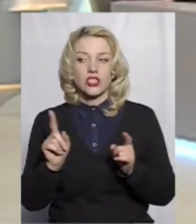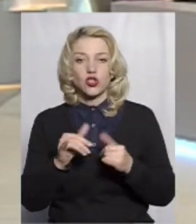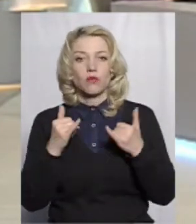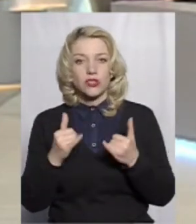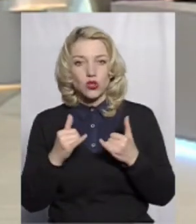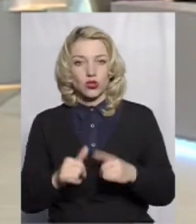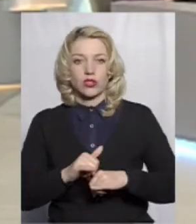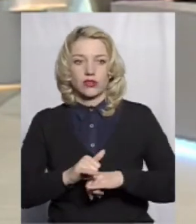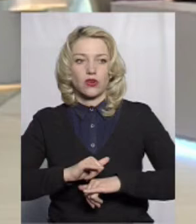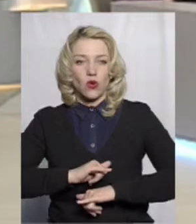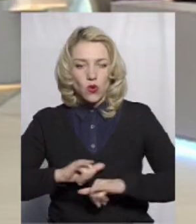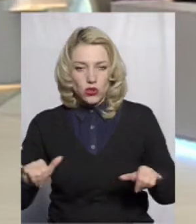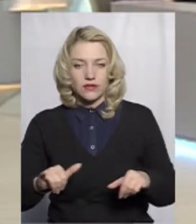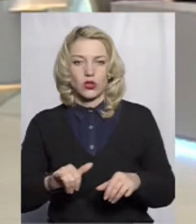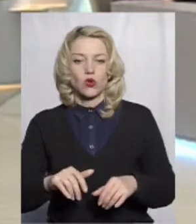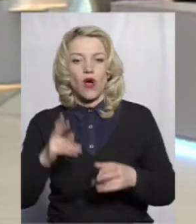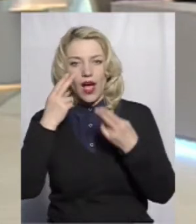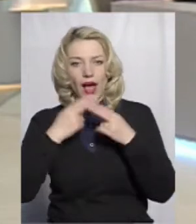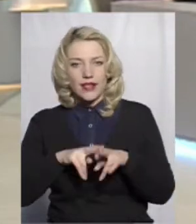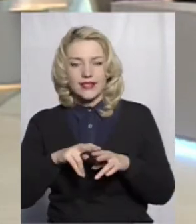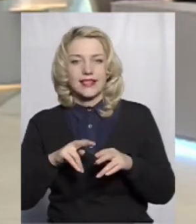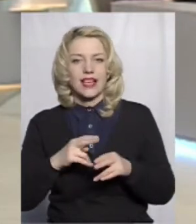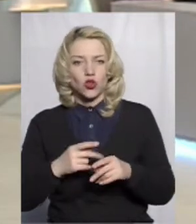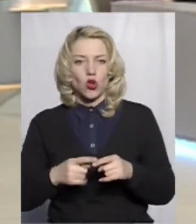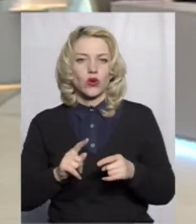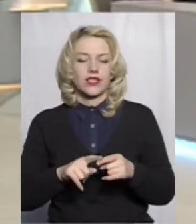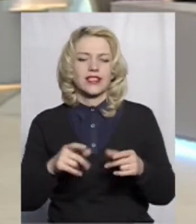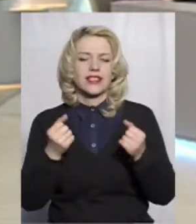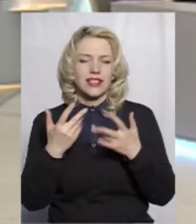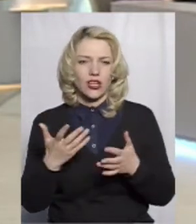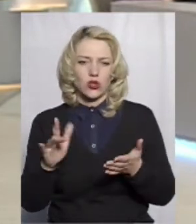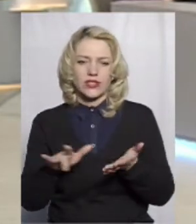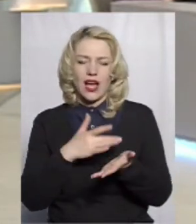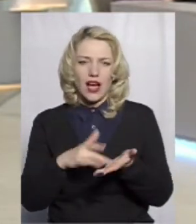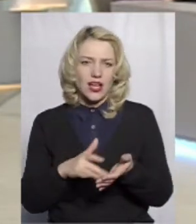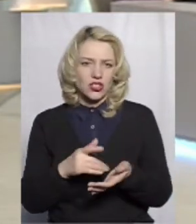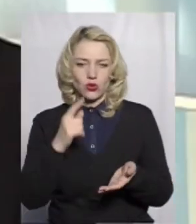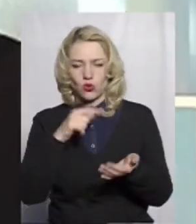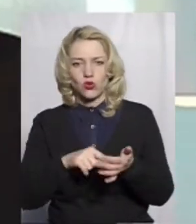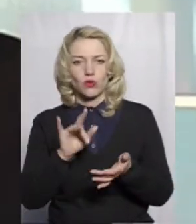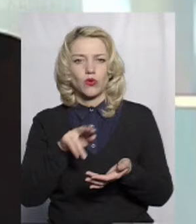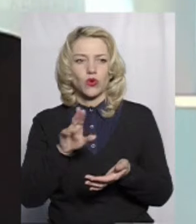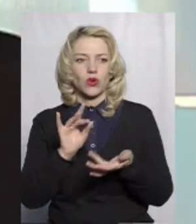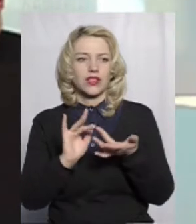розвитку IT-технології, при сьогоднішній кількості гаджетів, доступів до мережі інтернет,